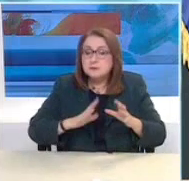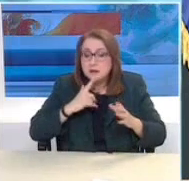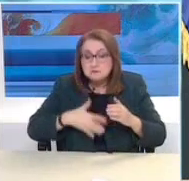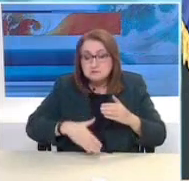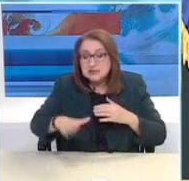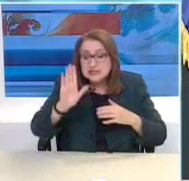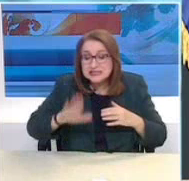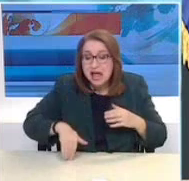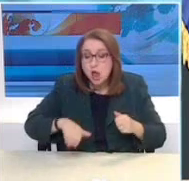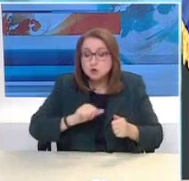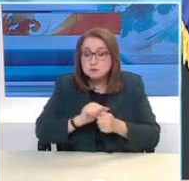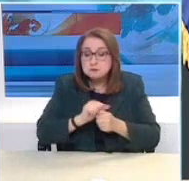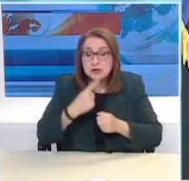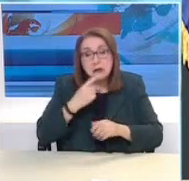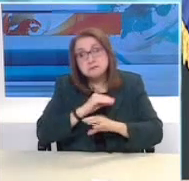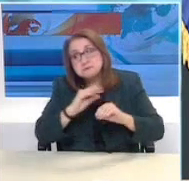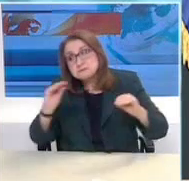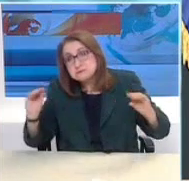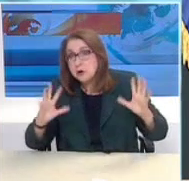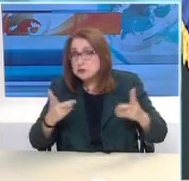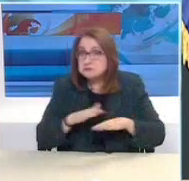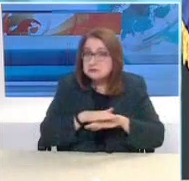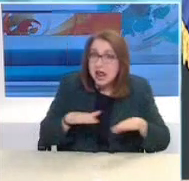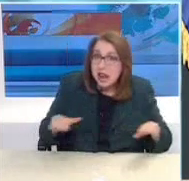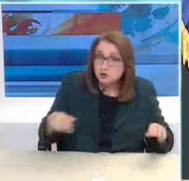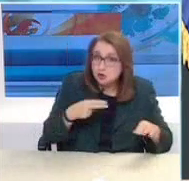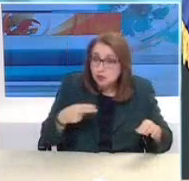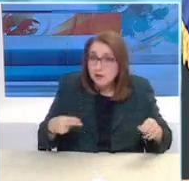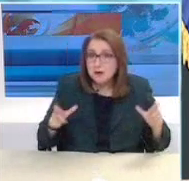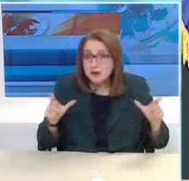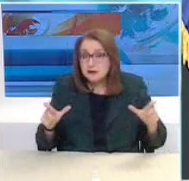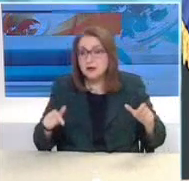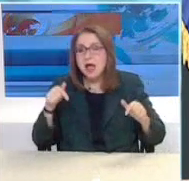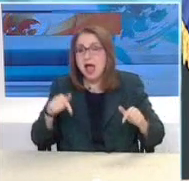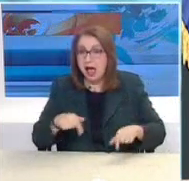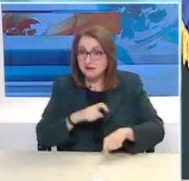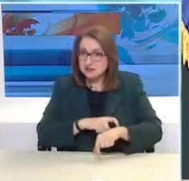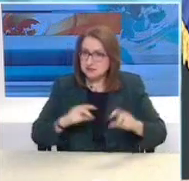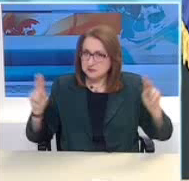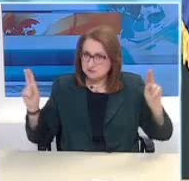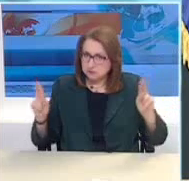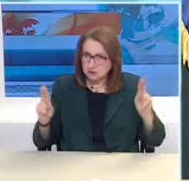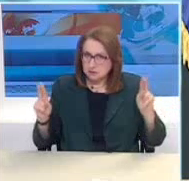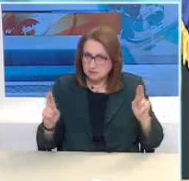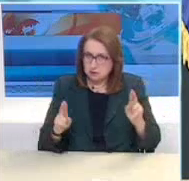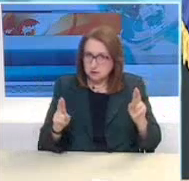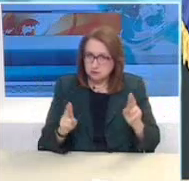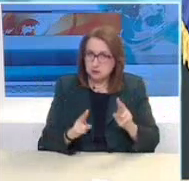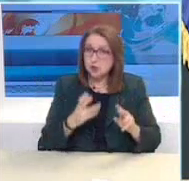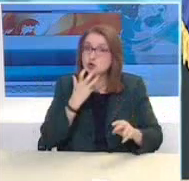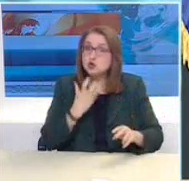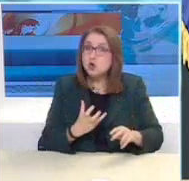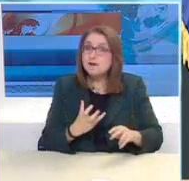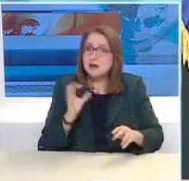μήνα, θα ήθελα να σας πω με σαφήνεια. Αυτή τη στιγμή καταγράφεται σταδιακή μείωση των κρουσμάτων που νοσηλεύονται και των σοβαρών κρουσμάτων